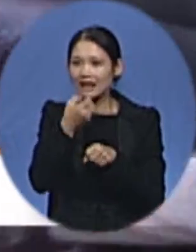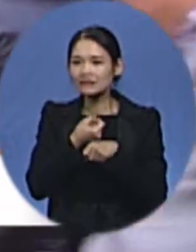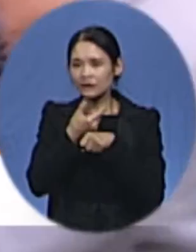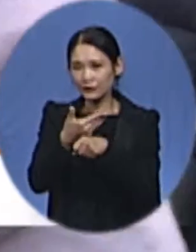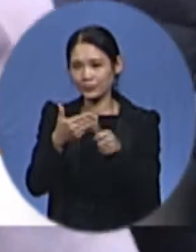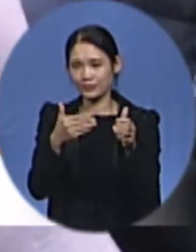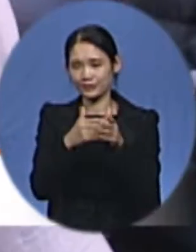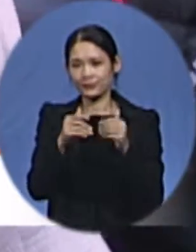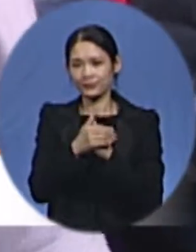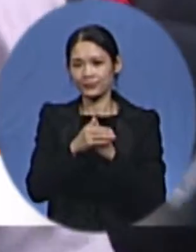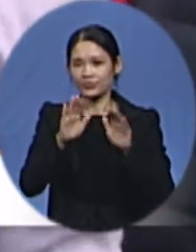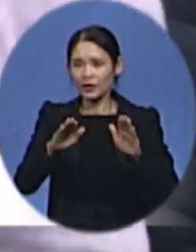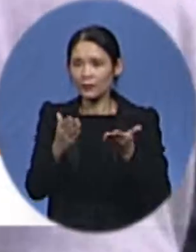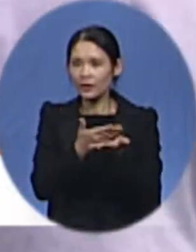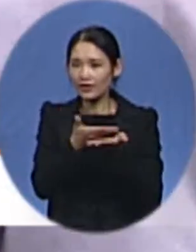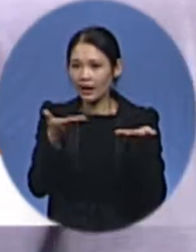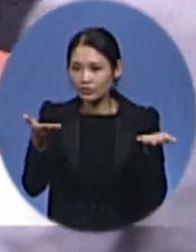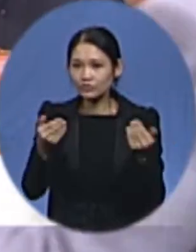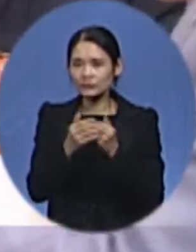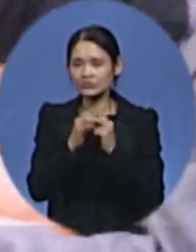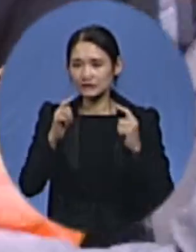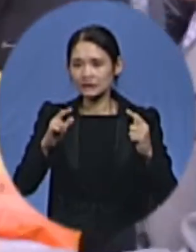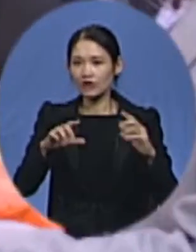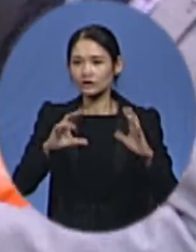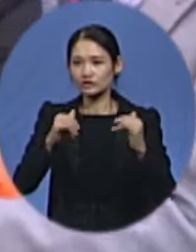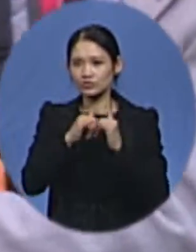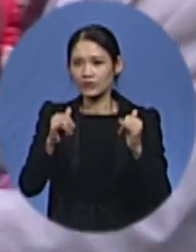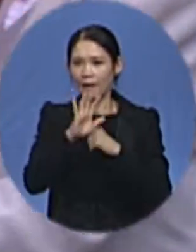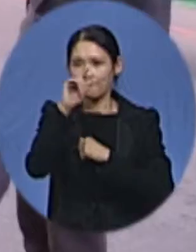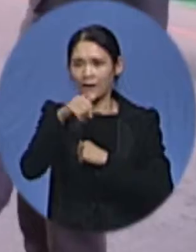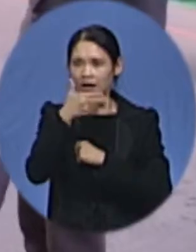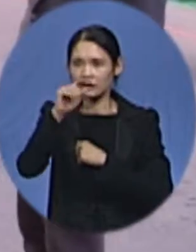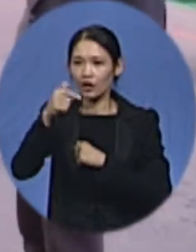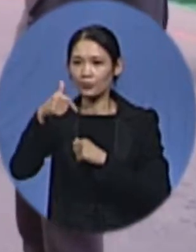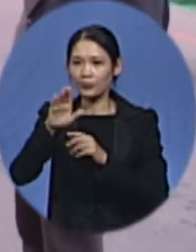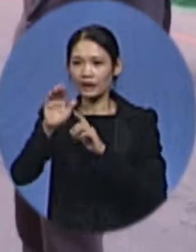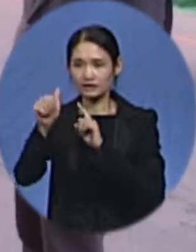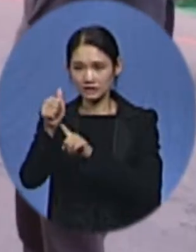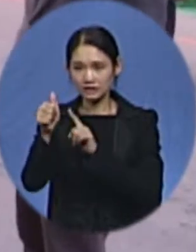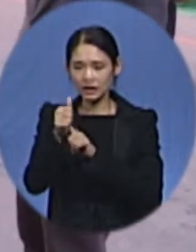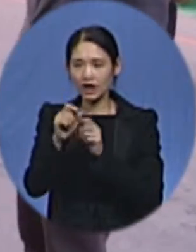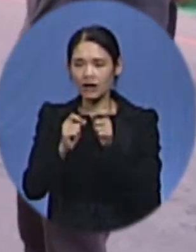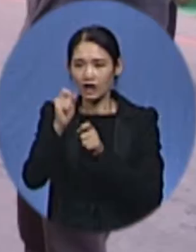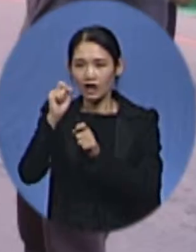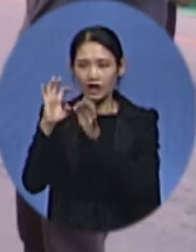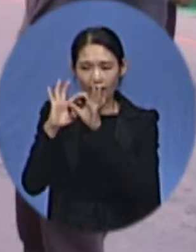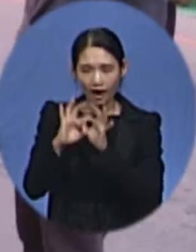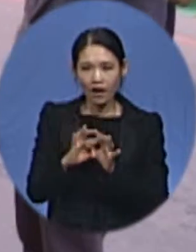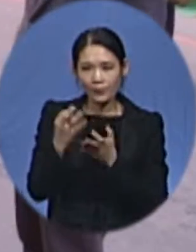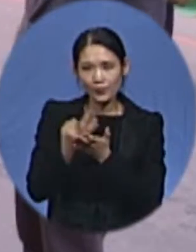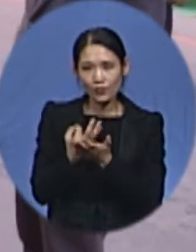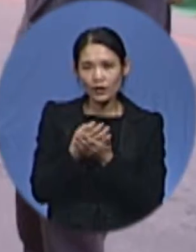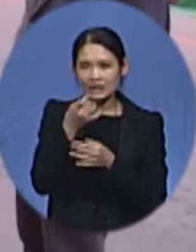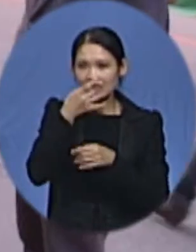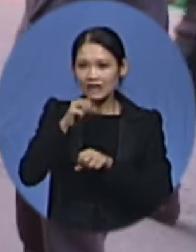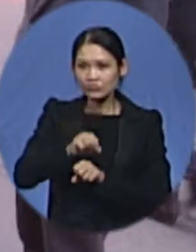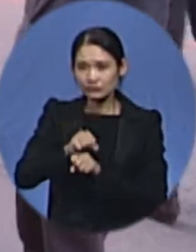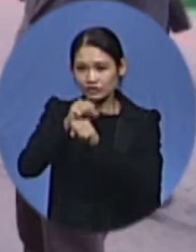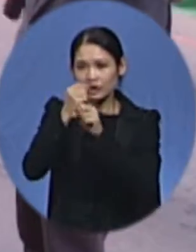전달됐습니다. 특히 이번 나눔은 지역 주민인 박현배 씨가 평소 꾸준히 모아온 성금과 쌀을